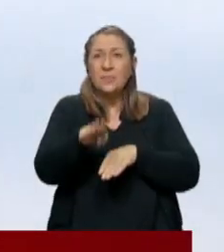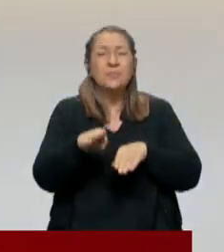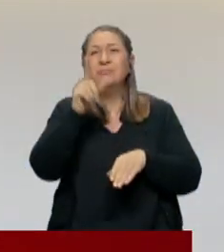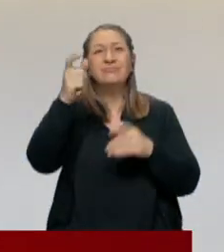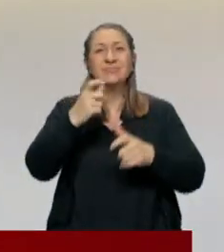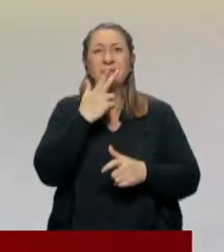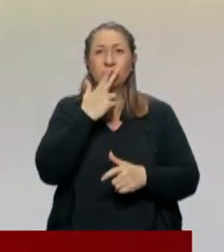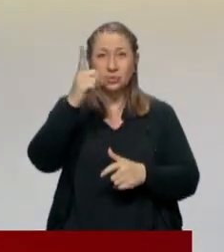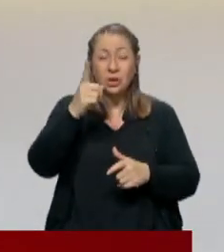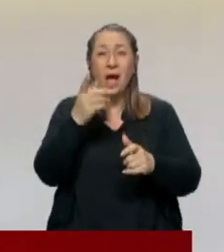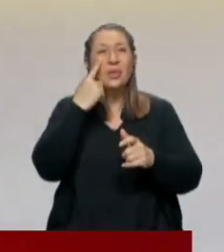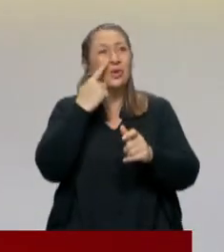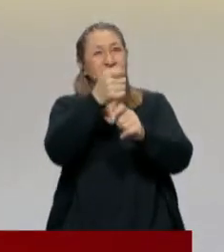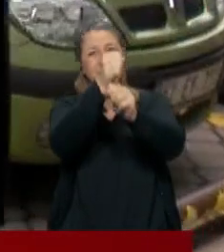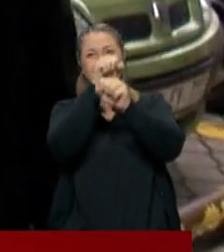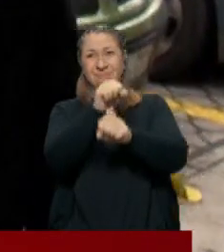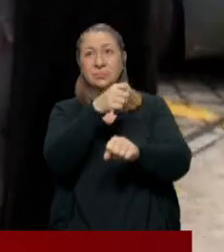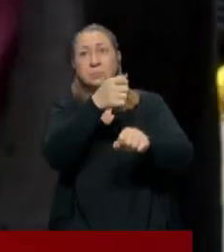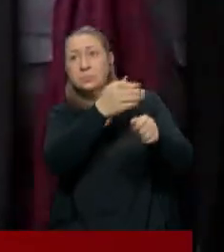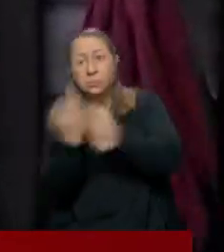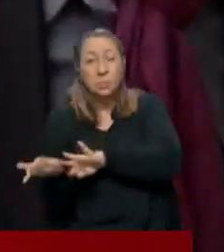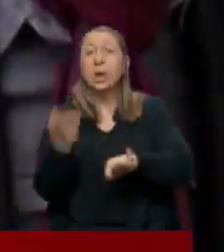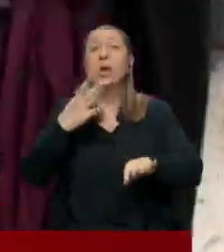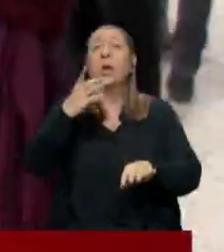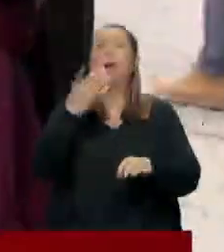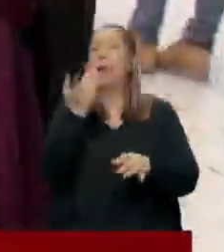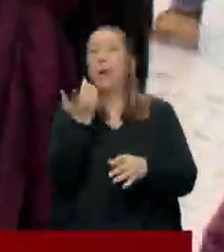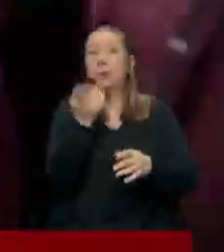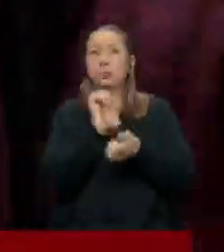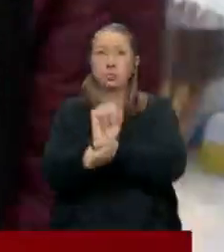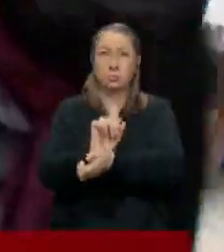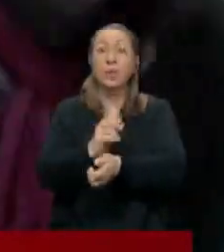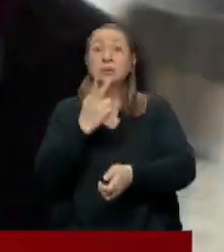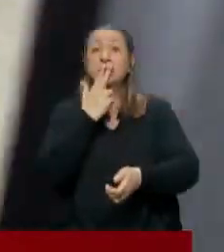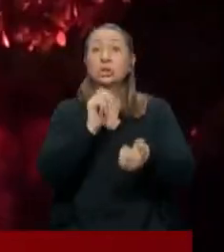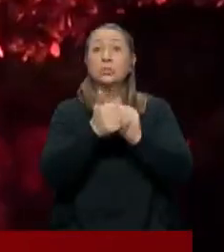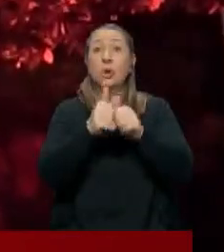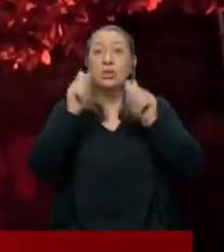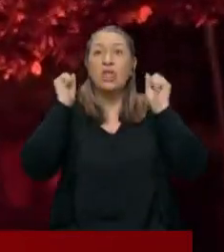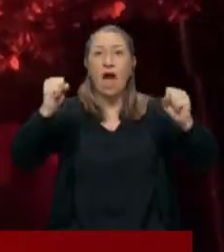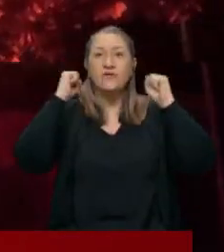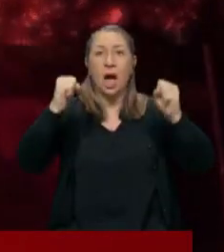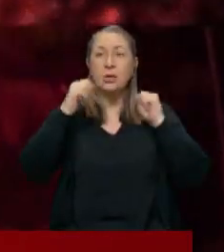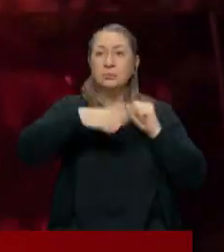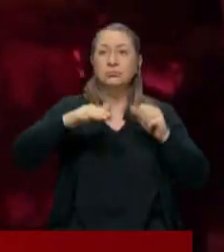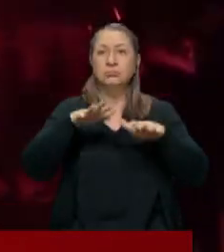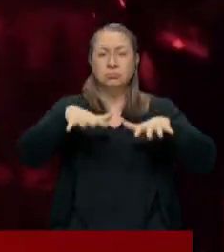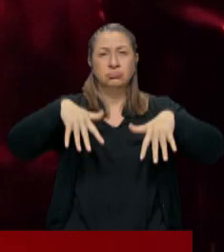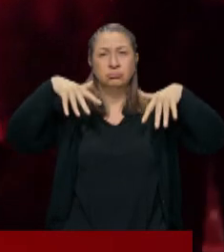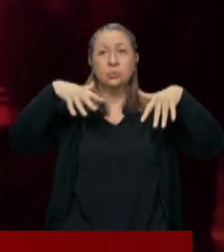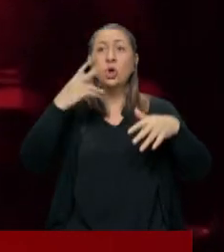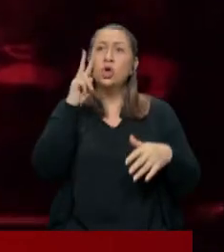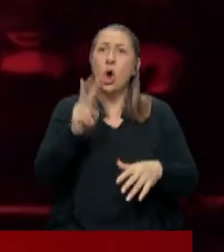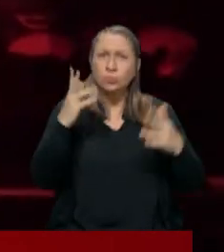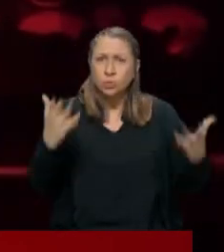adındaki Atatürk Anıtı'nı yıkmak isteyen iki saldırgan tutuklandı ama anıttaki nöbet sürüyor Samsunspor taraftar grubu da anıtın önündeydi